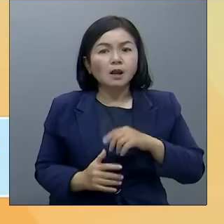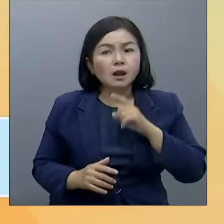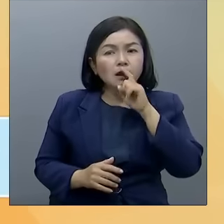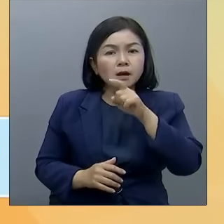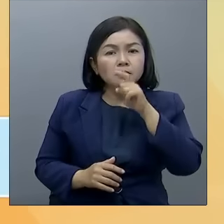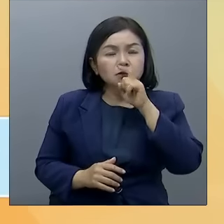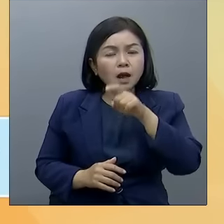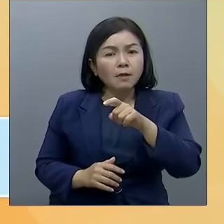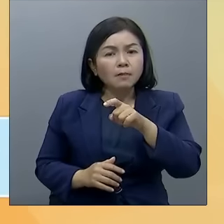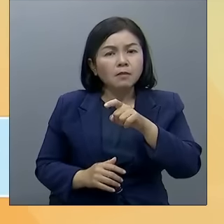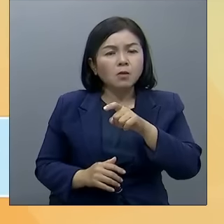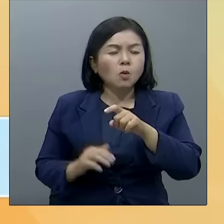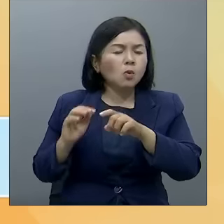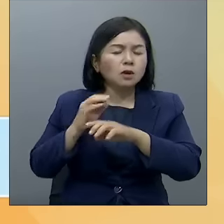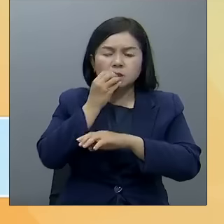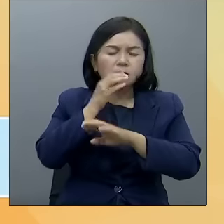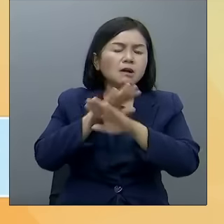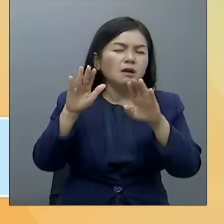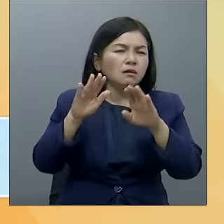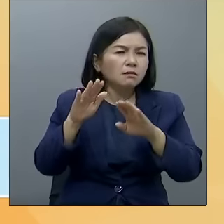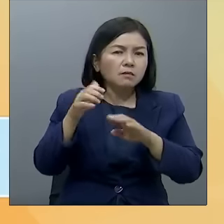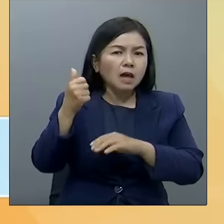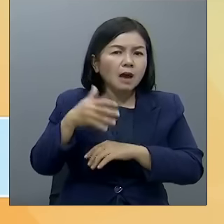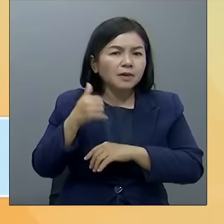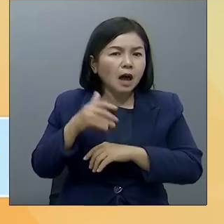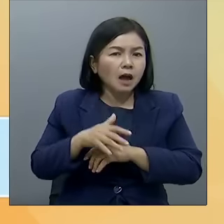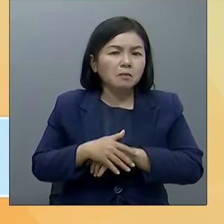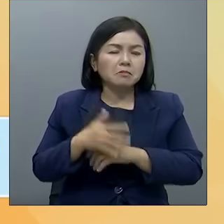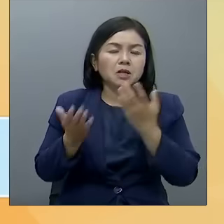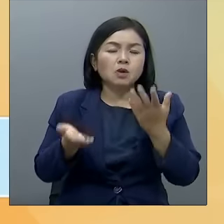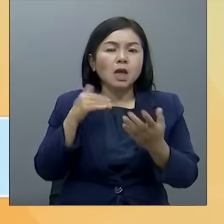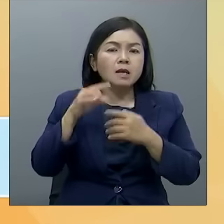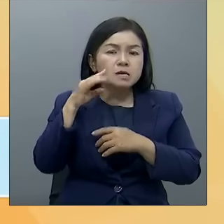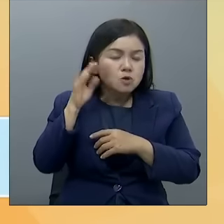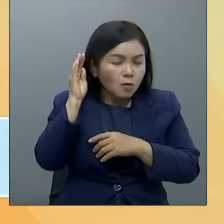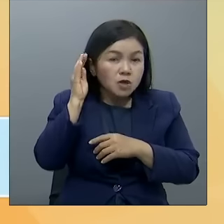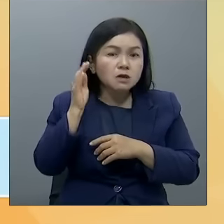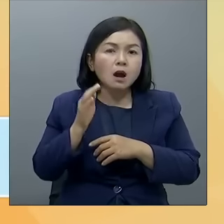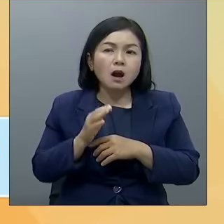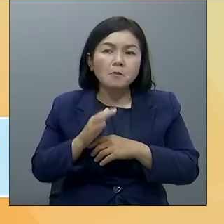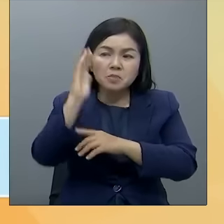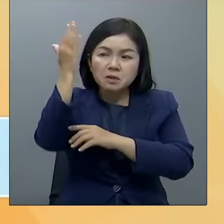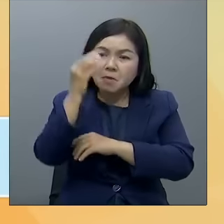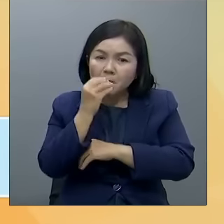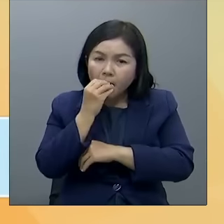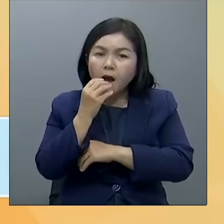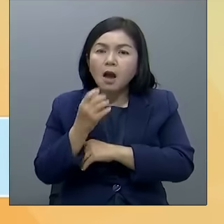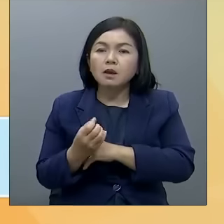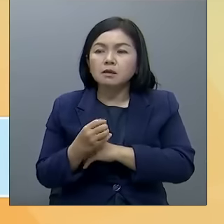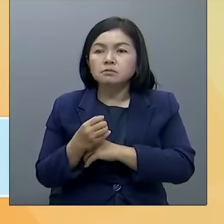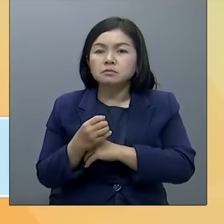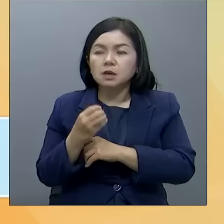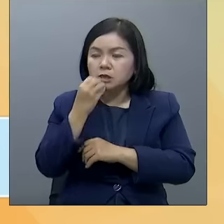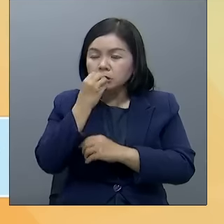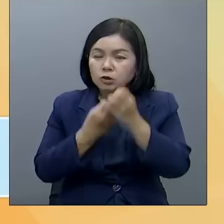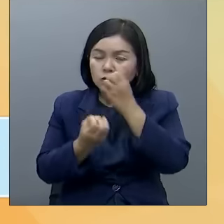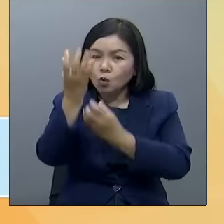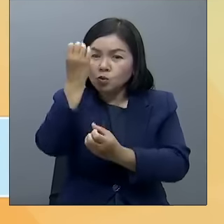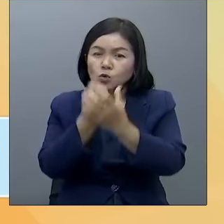จะบอกว่าอู้เลิกกินเนี่ยมันก็ไม่ได้บางคนเขาจะดื้อโดยเฉพาะในบางคนเขาจะมีความเชื่อว่ากินสมุนไพรอันเนี้ยมันทำให้เขามีชีวิตมีสุขภาพที่ดีขึ้น